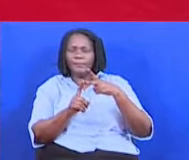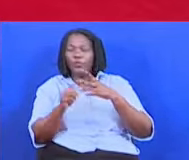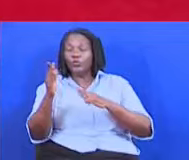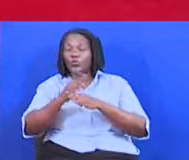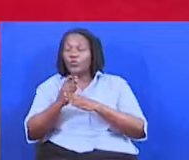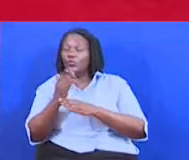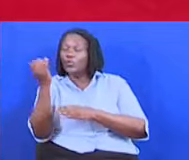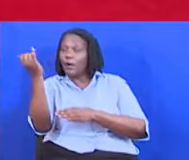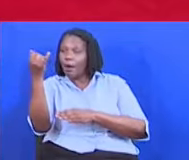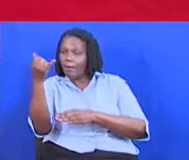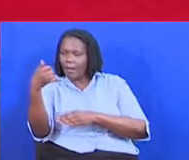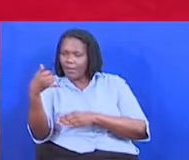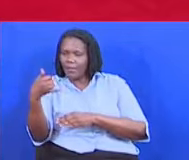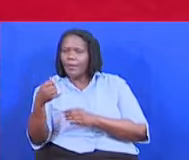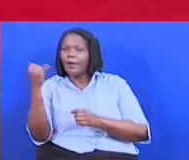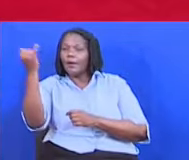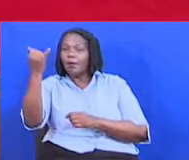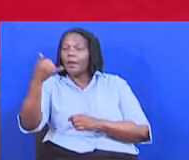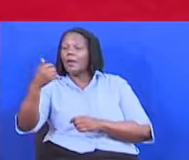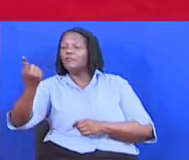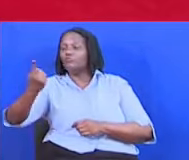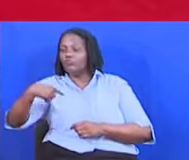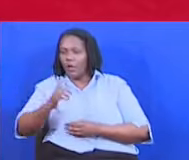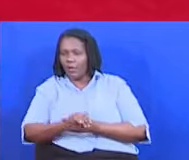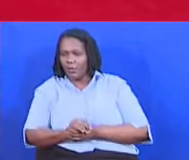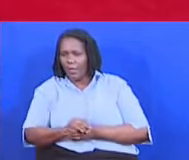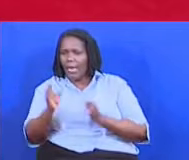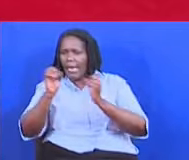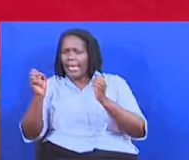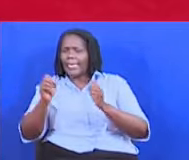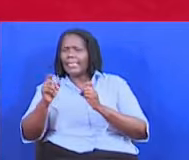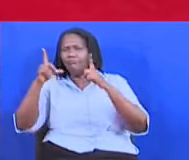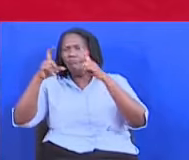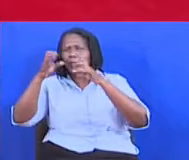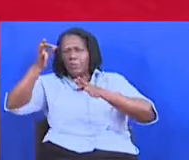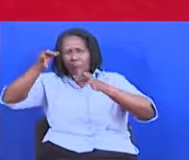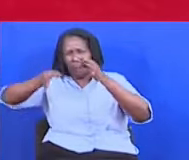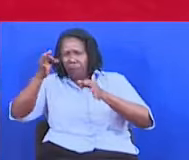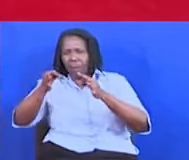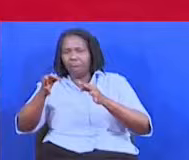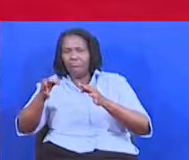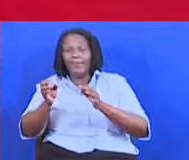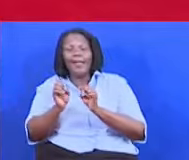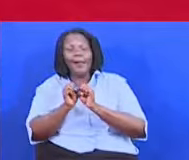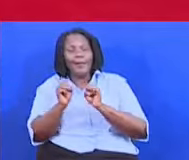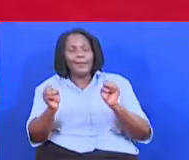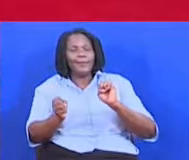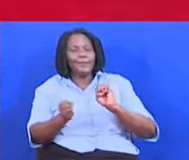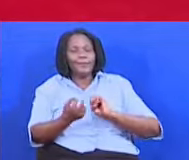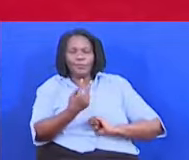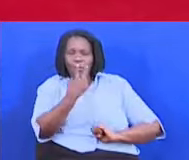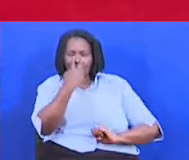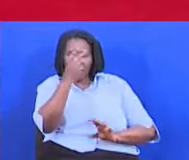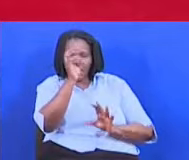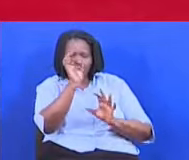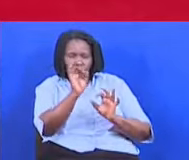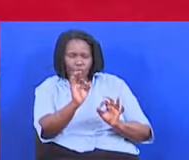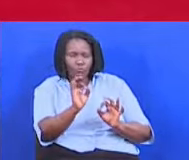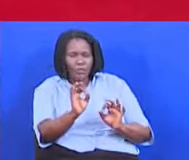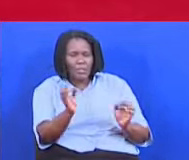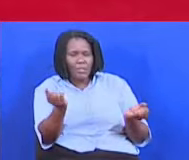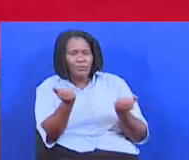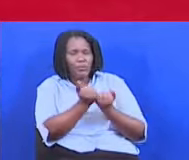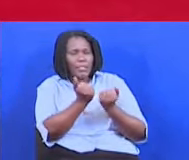ramani ipo lakini haina clear picture, na ndio maana sasa tunataka tuingie kwenye kumpa